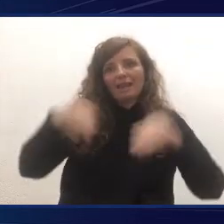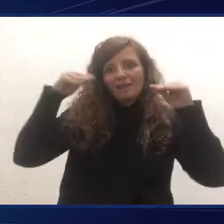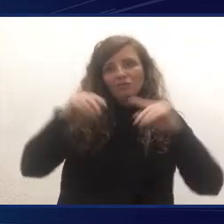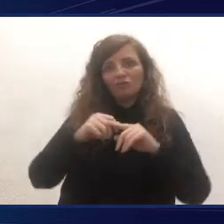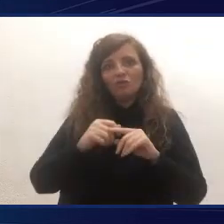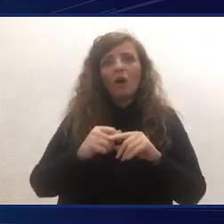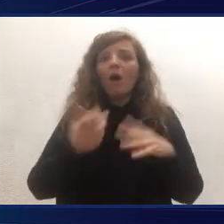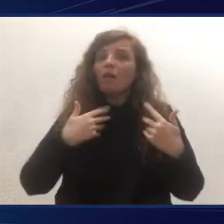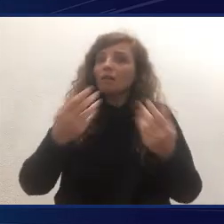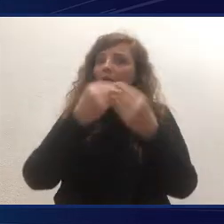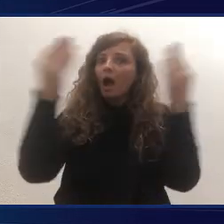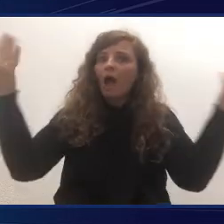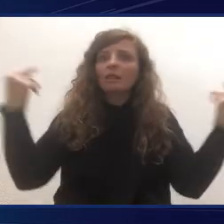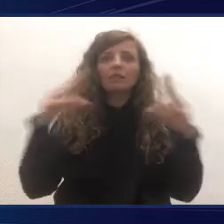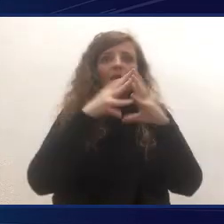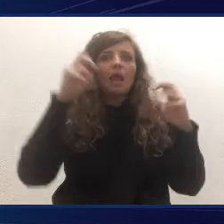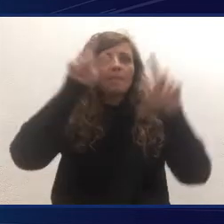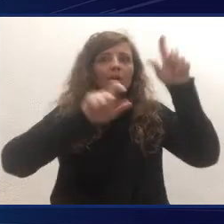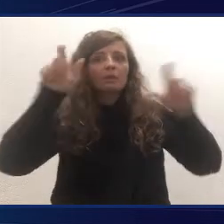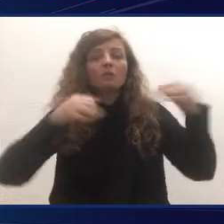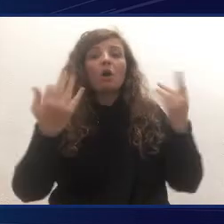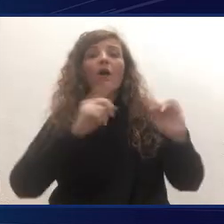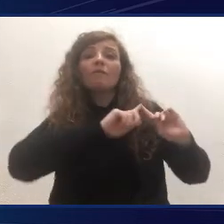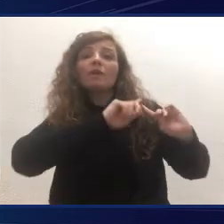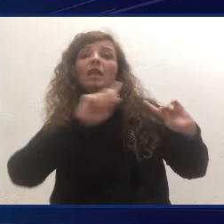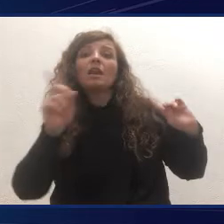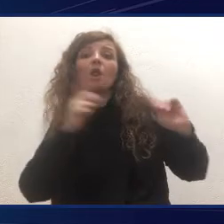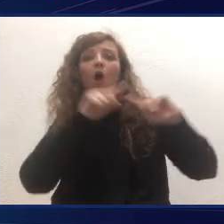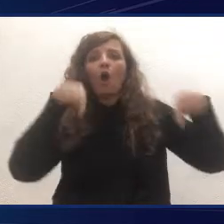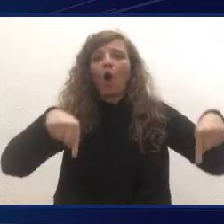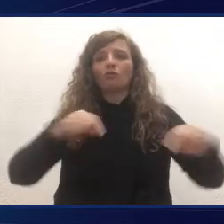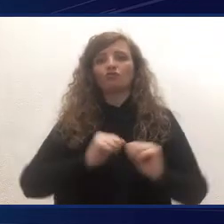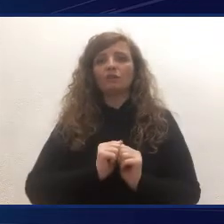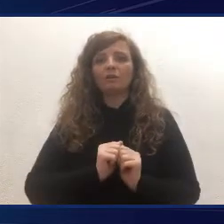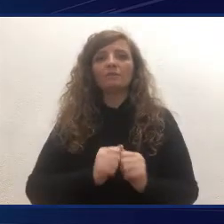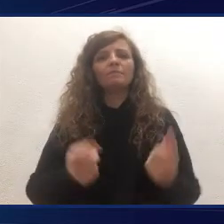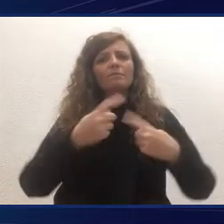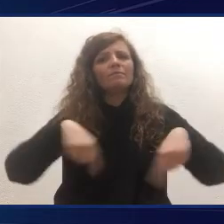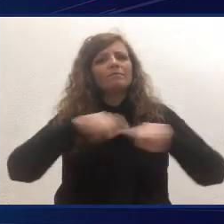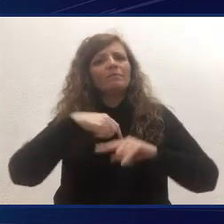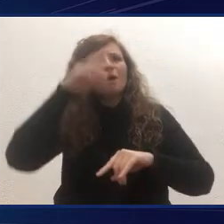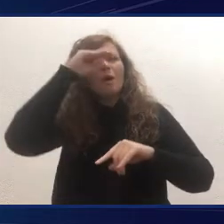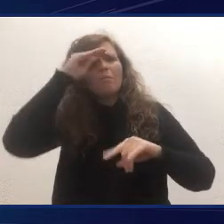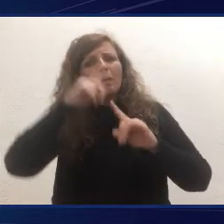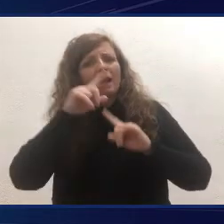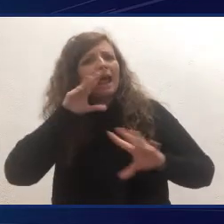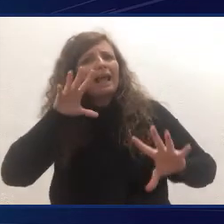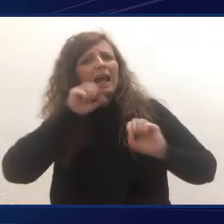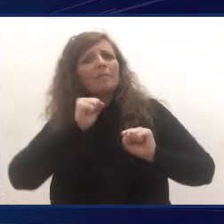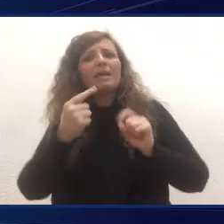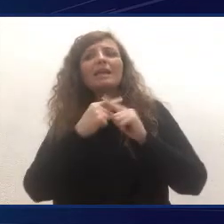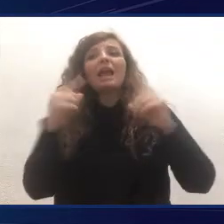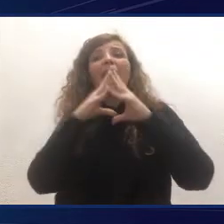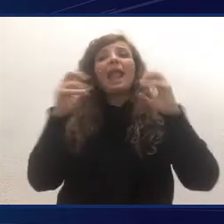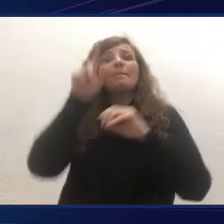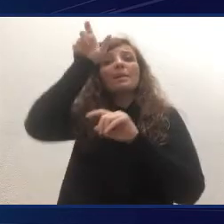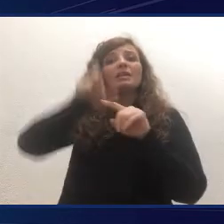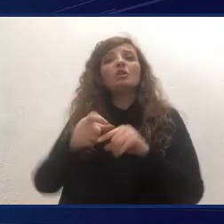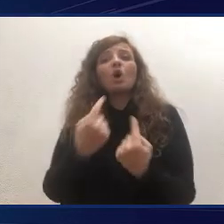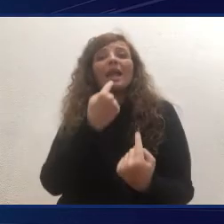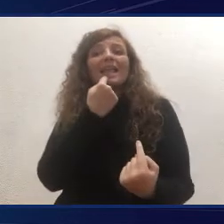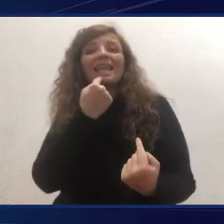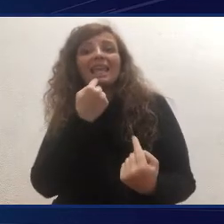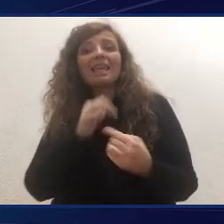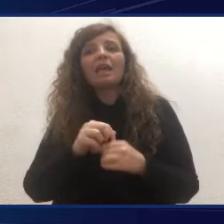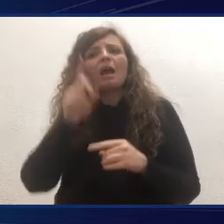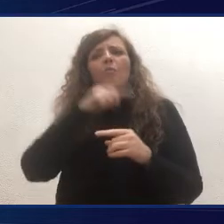civiltà ci sono stati tantissimi imprenditori fino ad arrivare ai giorni nostri. Noi impareremo a capire chi è un imprenditore e